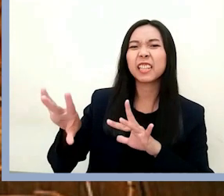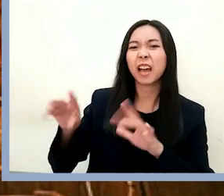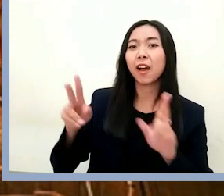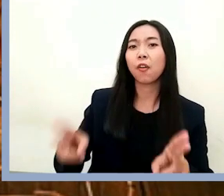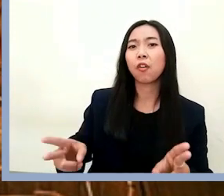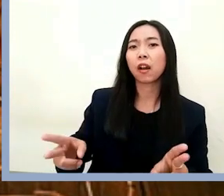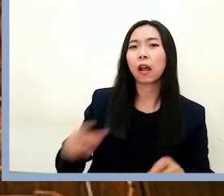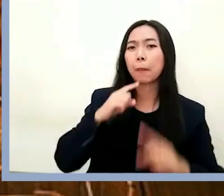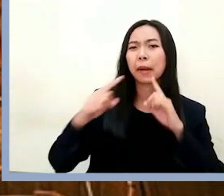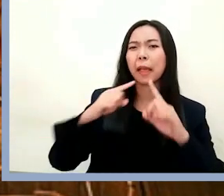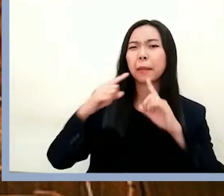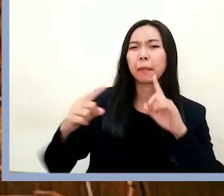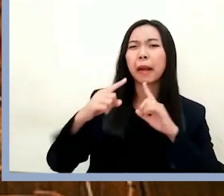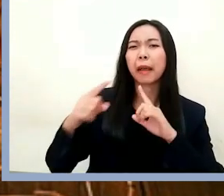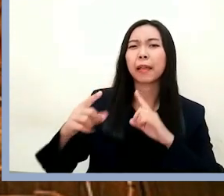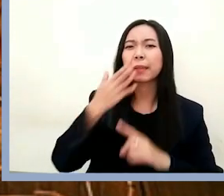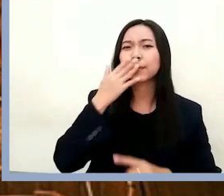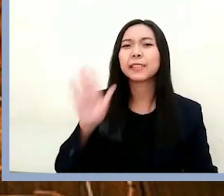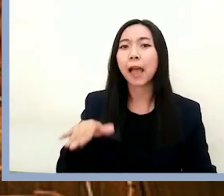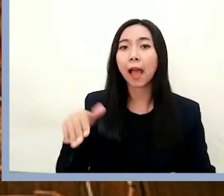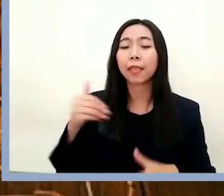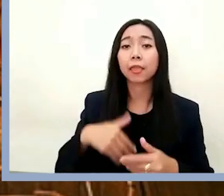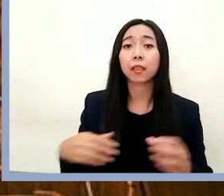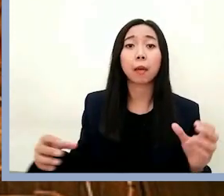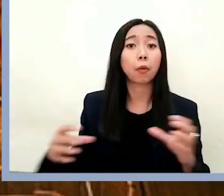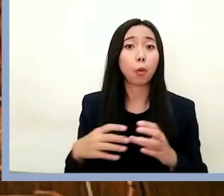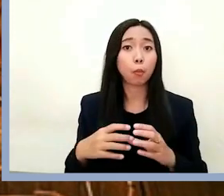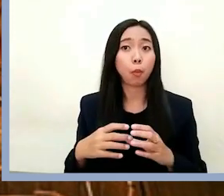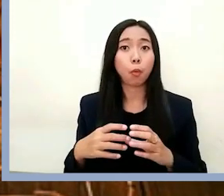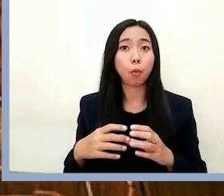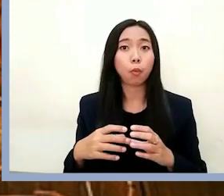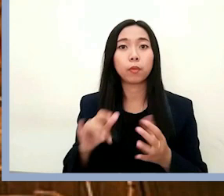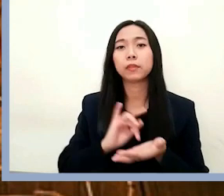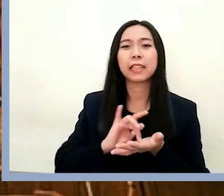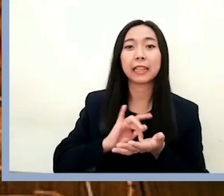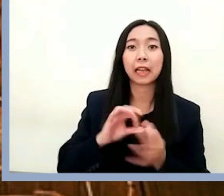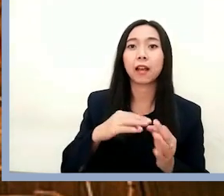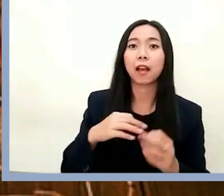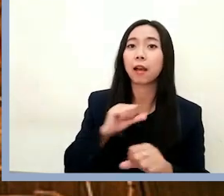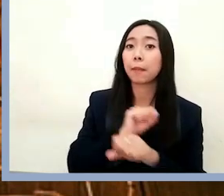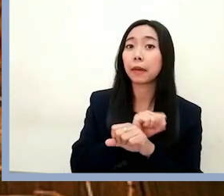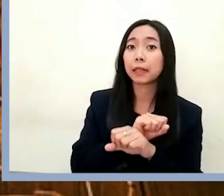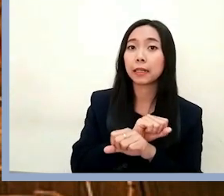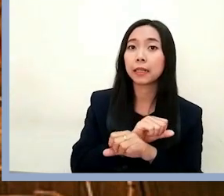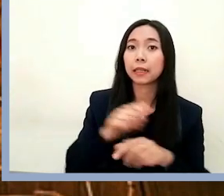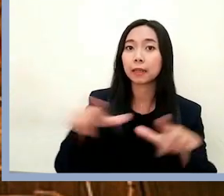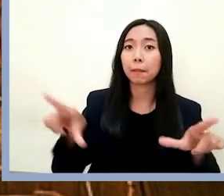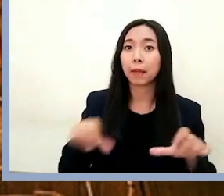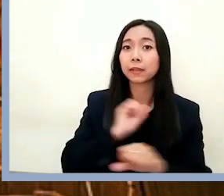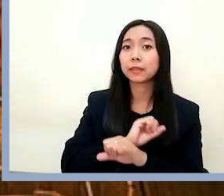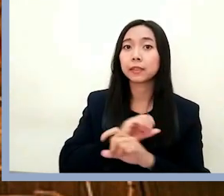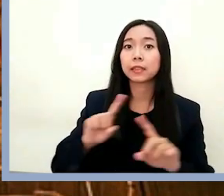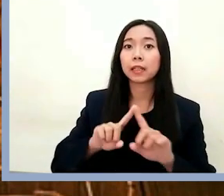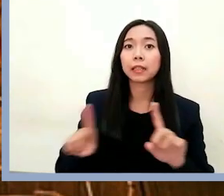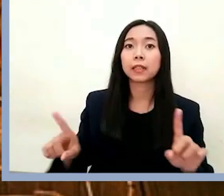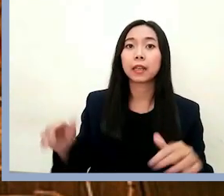kasar dalam relasi pergaulan di tengah keluarga dalam pekerjaan dalam hidup bergereja dalam